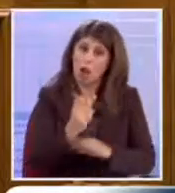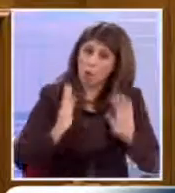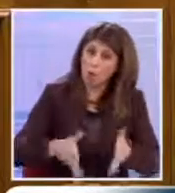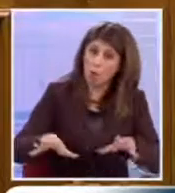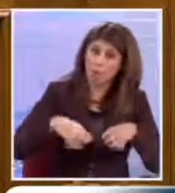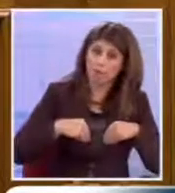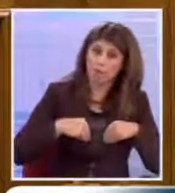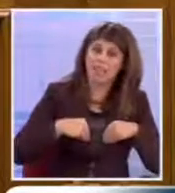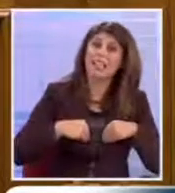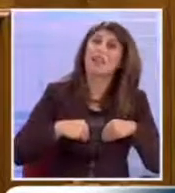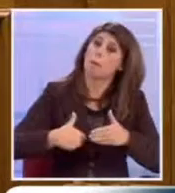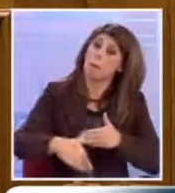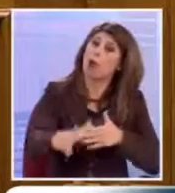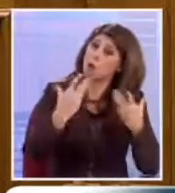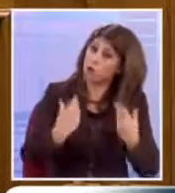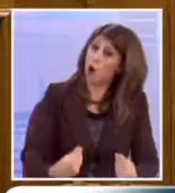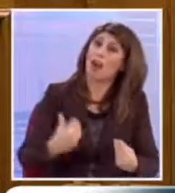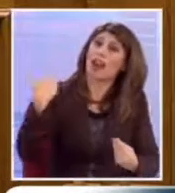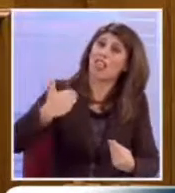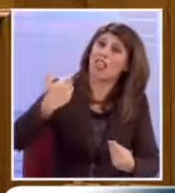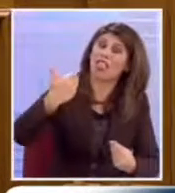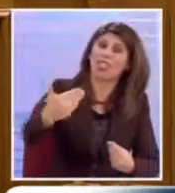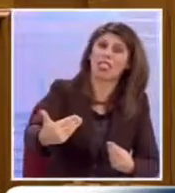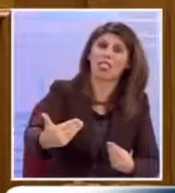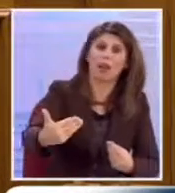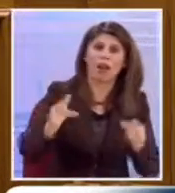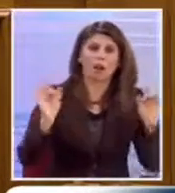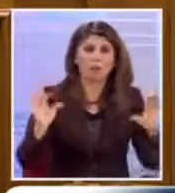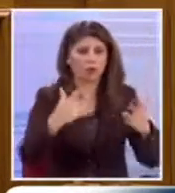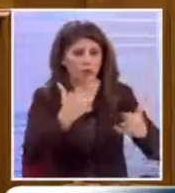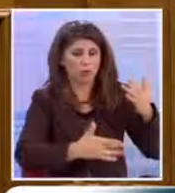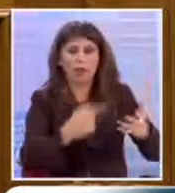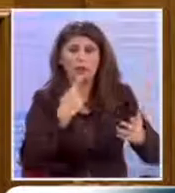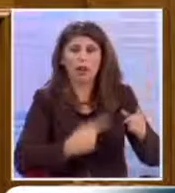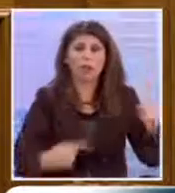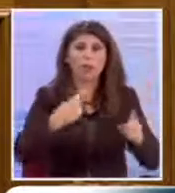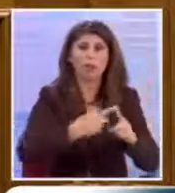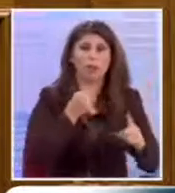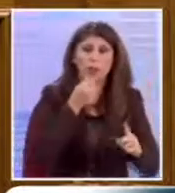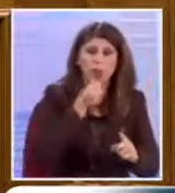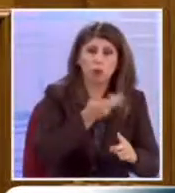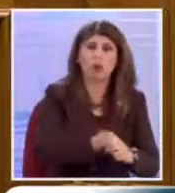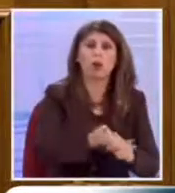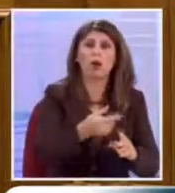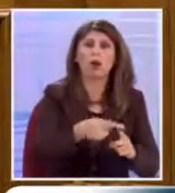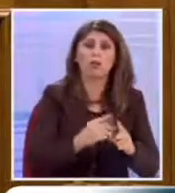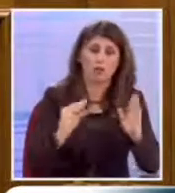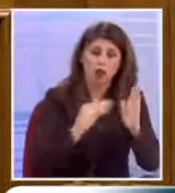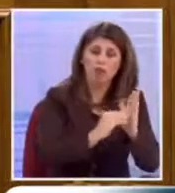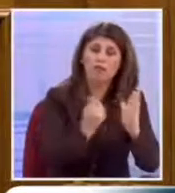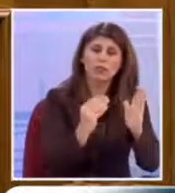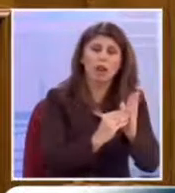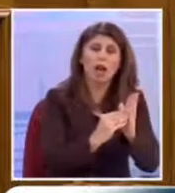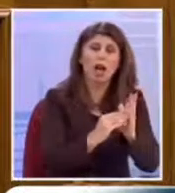ότι τα καλύτερα έρχονται, όταν σε κανένα σημείο του προϋπολογισμού δεν προβλέπεται πρόσθετη δαπάνη για την περίθαλψη των ανασφαλίστων? Και